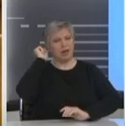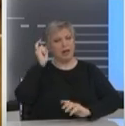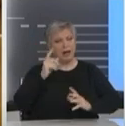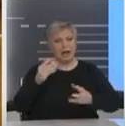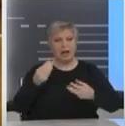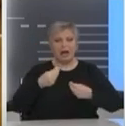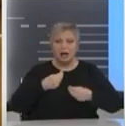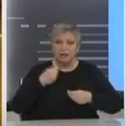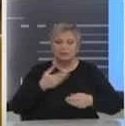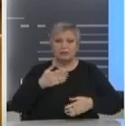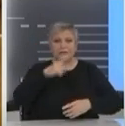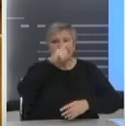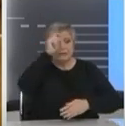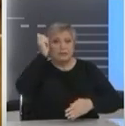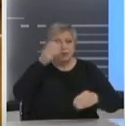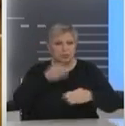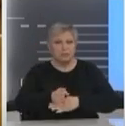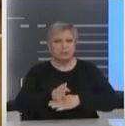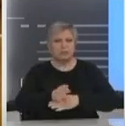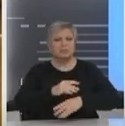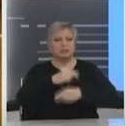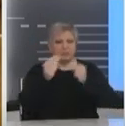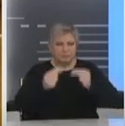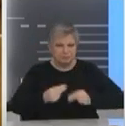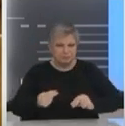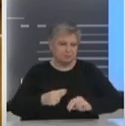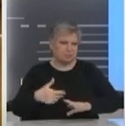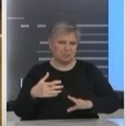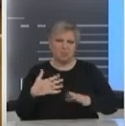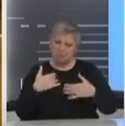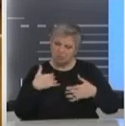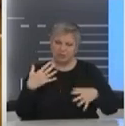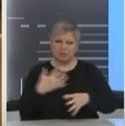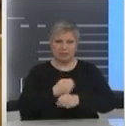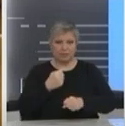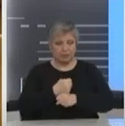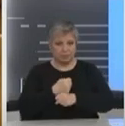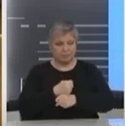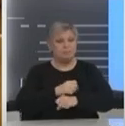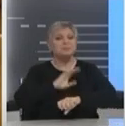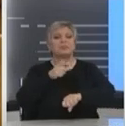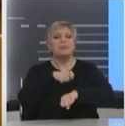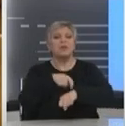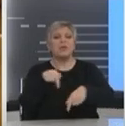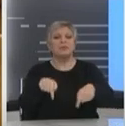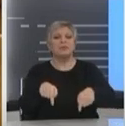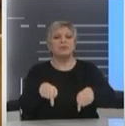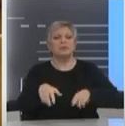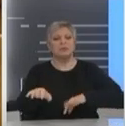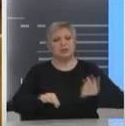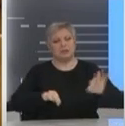άδικο. Στην τρίτη αξιολόγηση και ειδικότερα στο παρόν νομοσχέδιο, οι θετικές